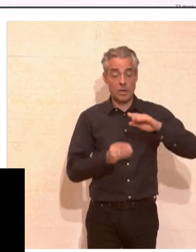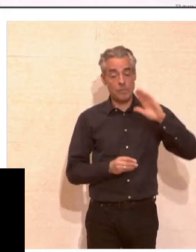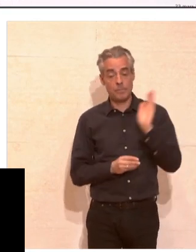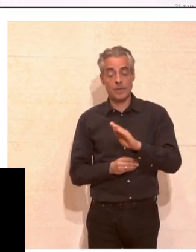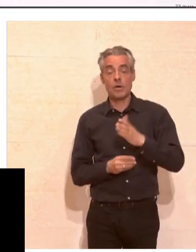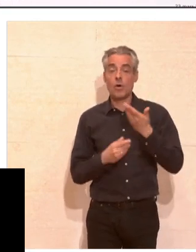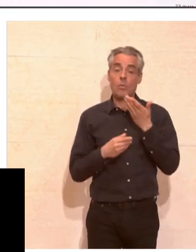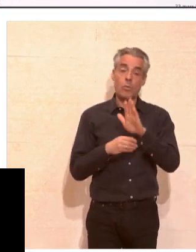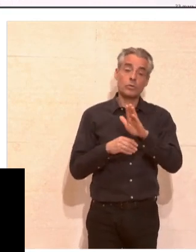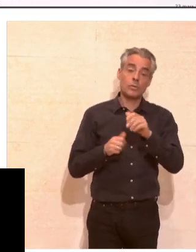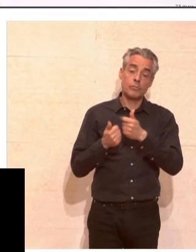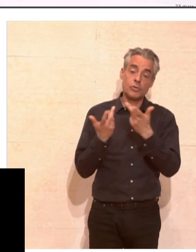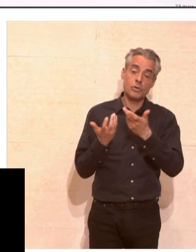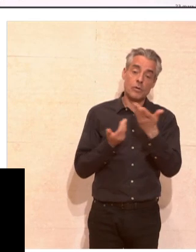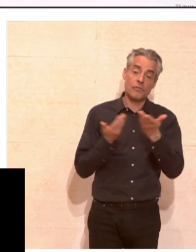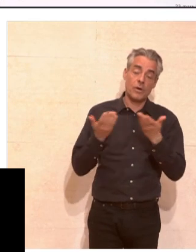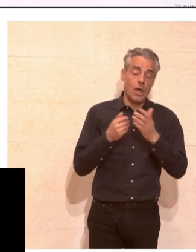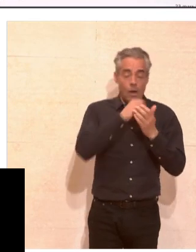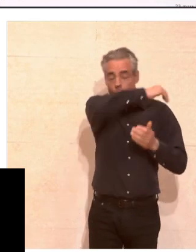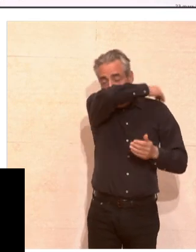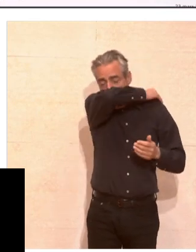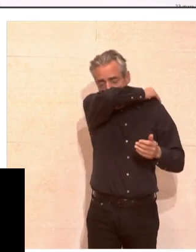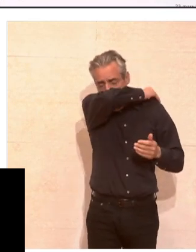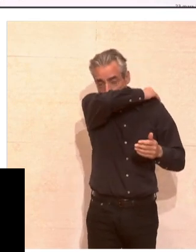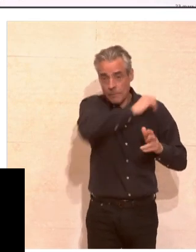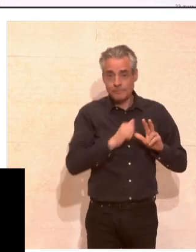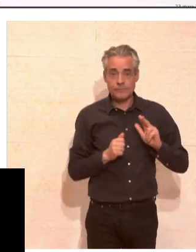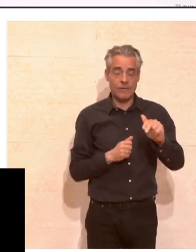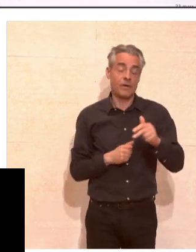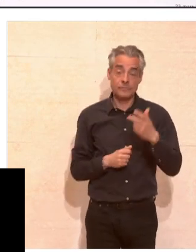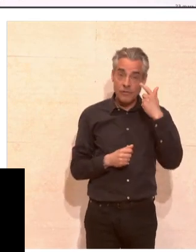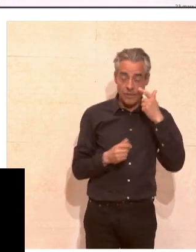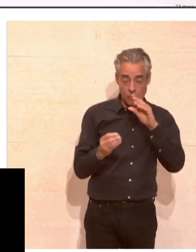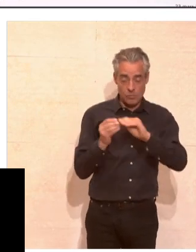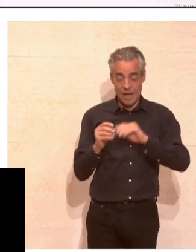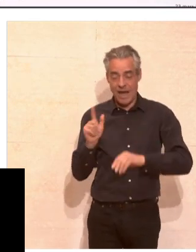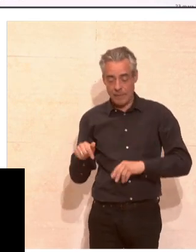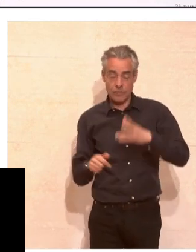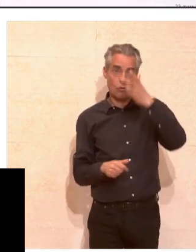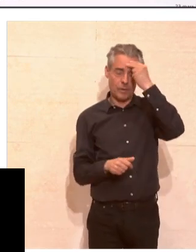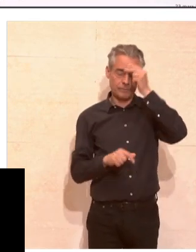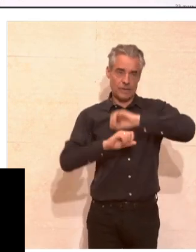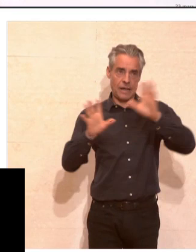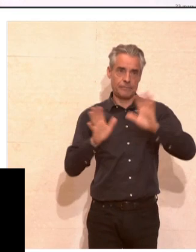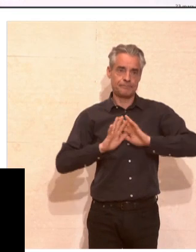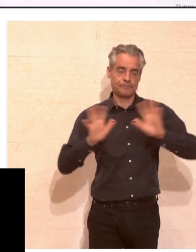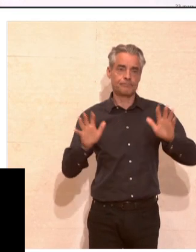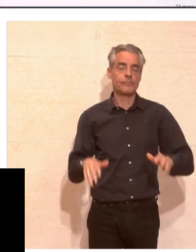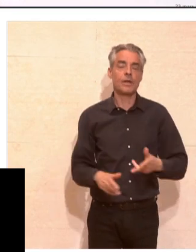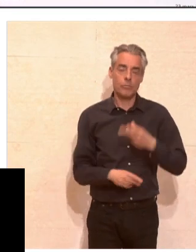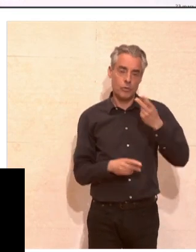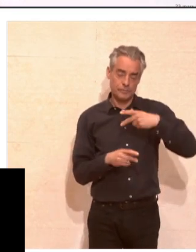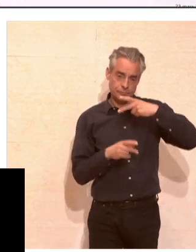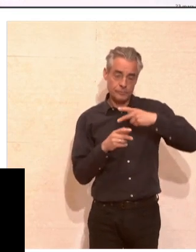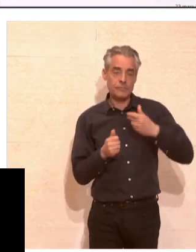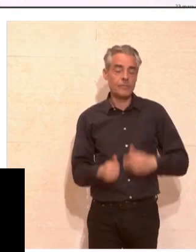si on le remonte dans différentes formes et différentes positions, ils vont savoir que c'est cet objet-là. Donc, ils arrivent à généraliser, en fait, plus facilement